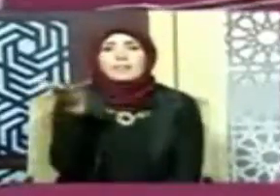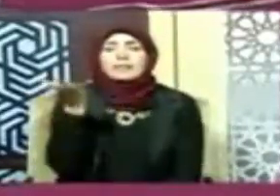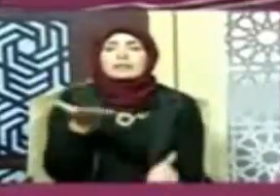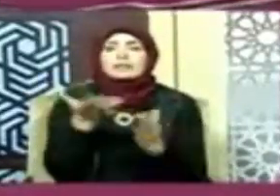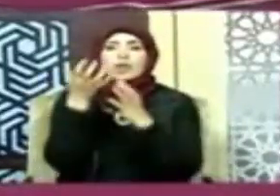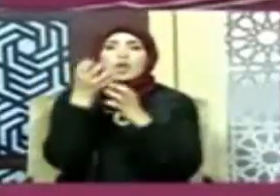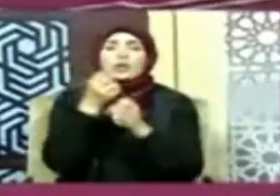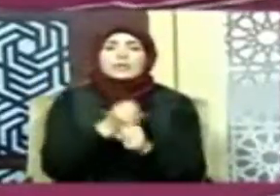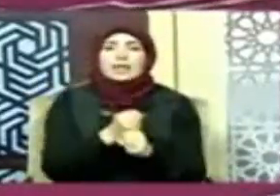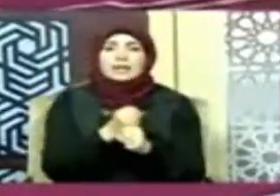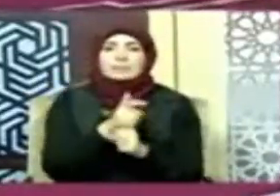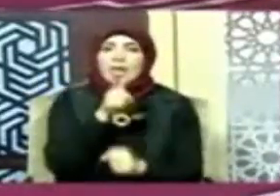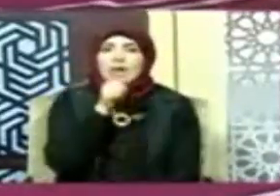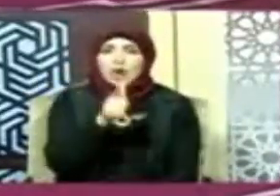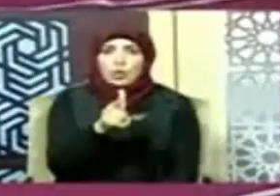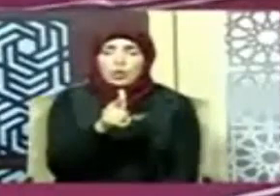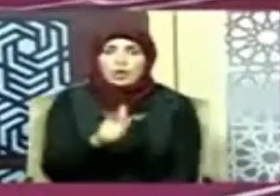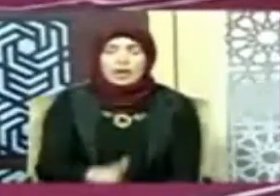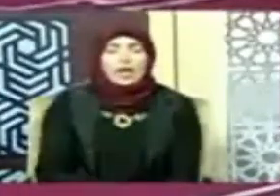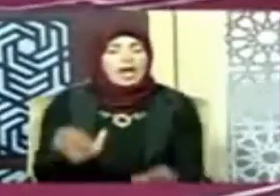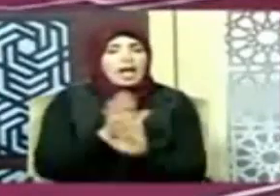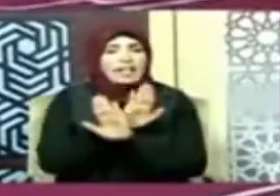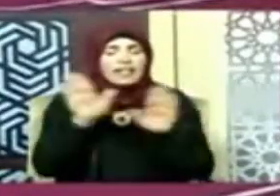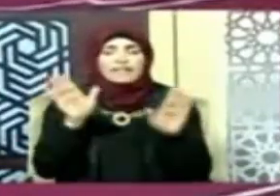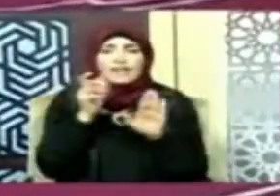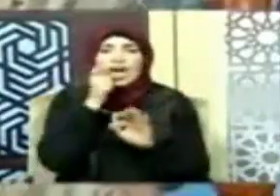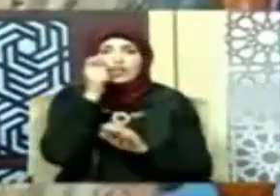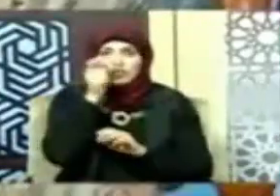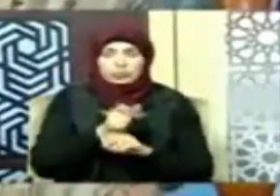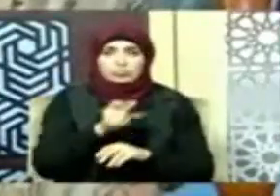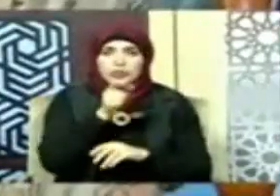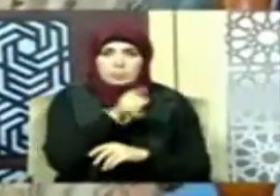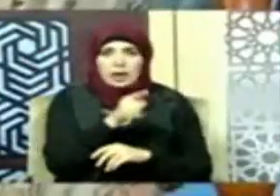عليه وسلم: كفى بالمرء إثما